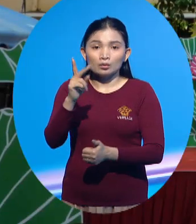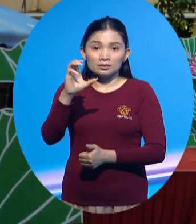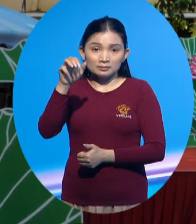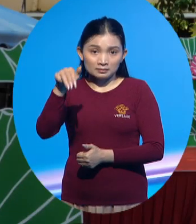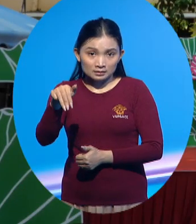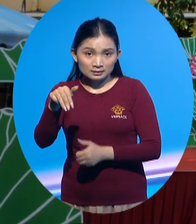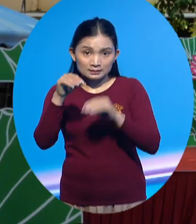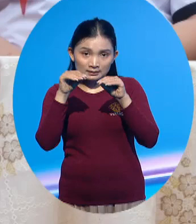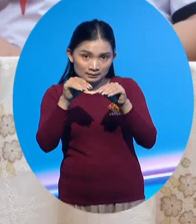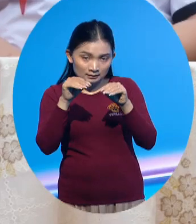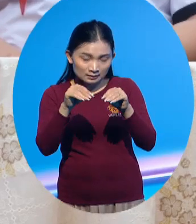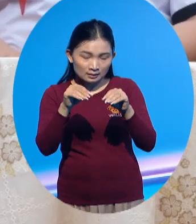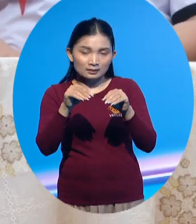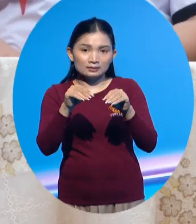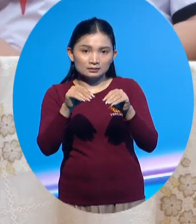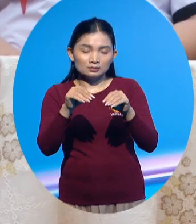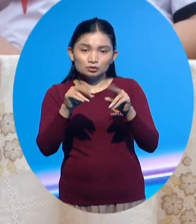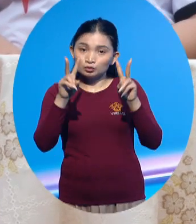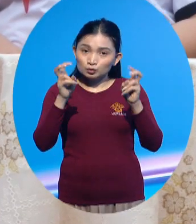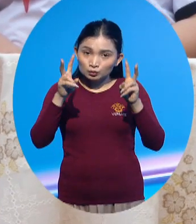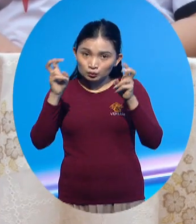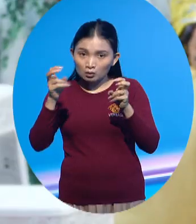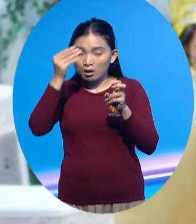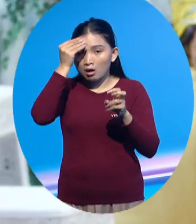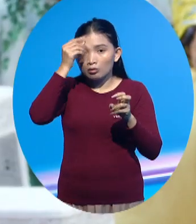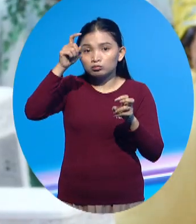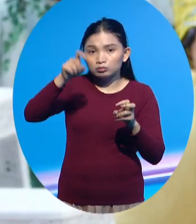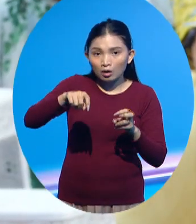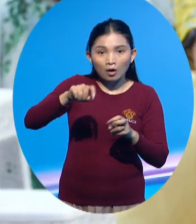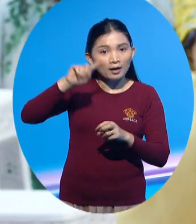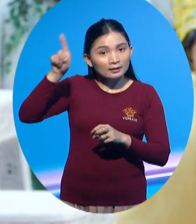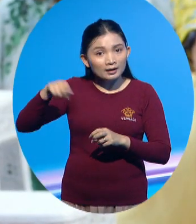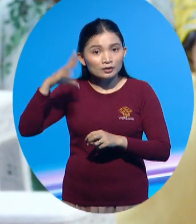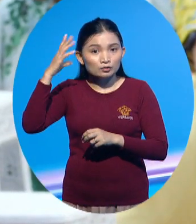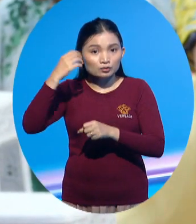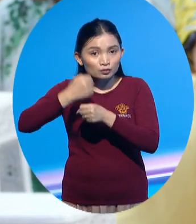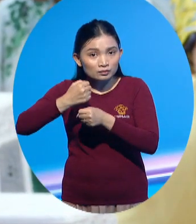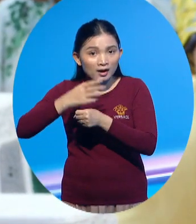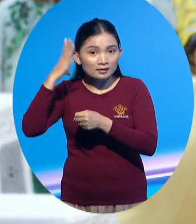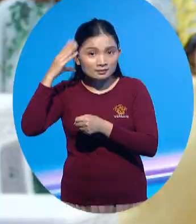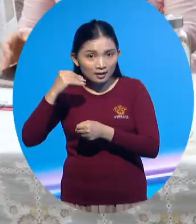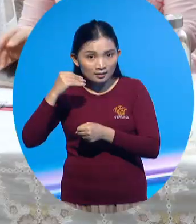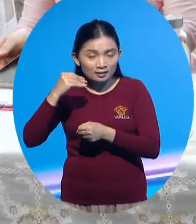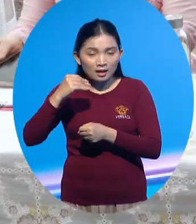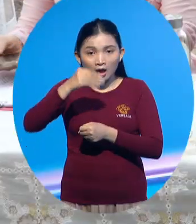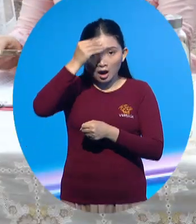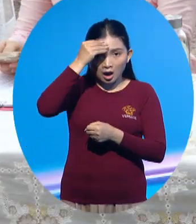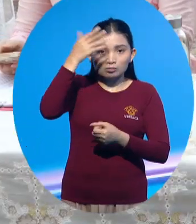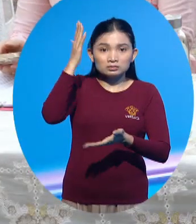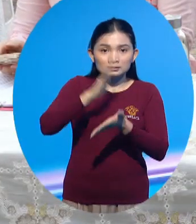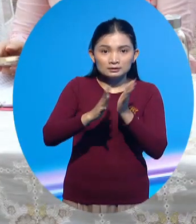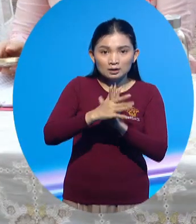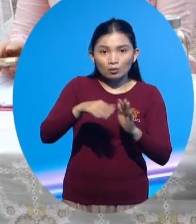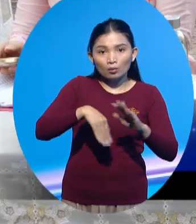tập, phát động phong trào thi đua lao động ngày Chủ nhật xanh, rèn luyện thói quen tắt đèn quạt khi ra khỏi lớp, yêu thương giúp đỡ lẫn